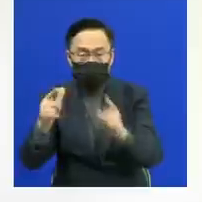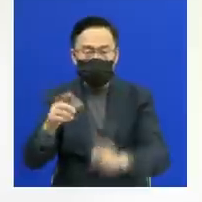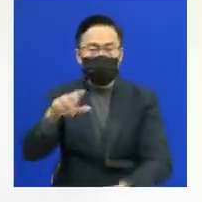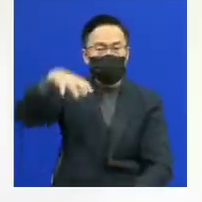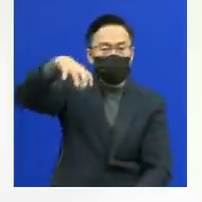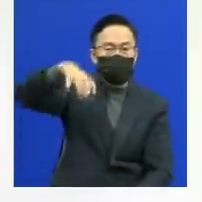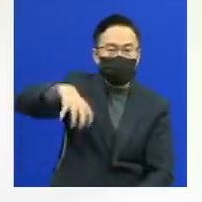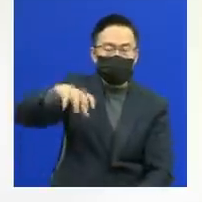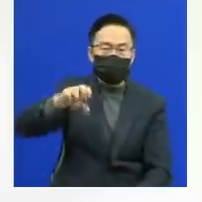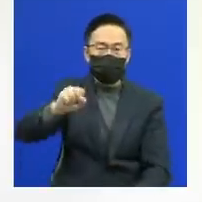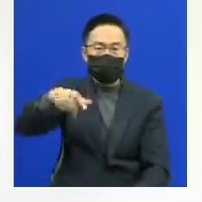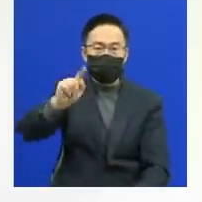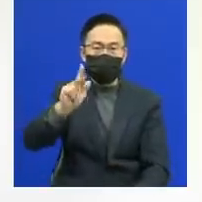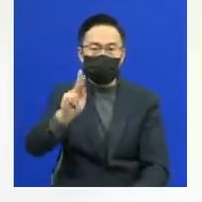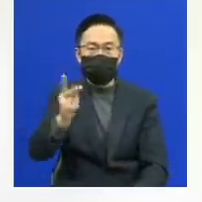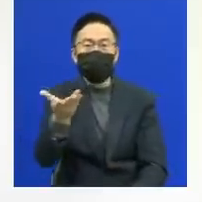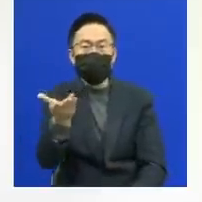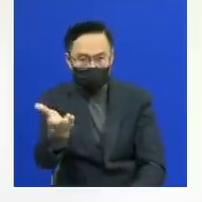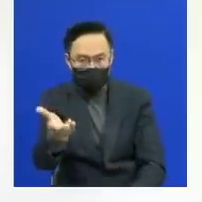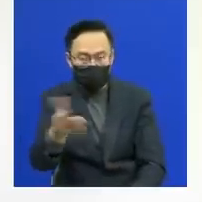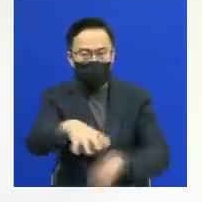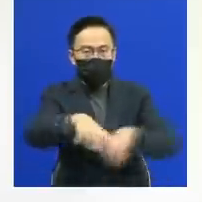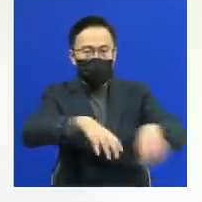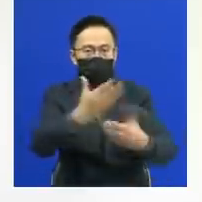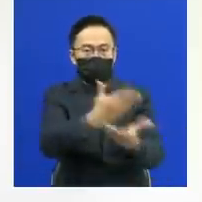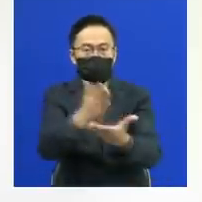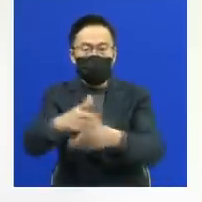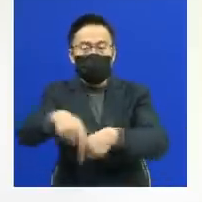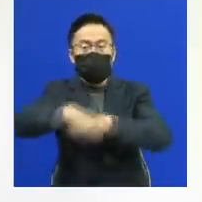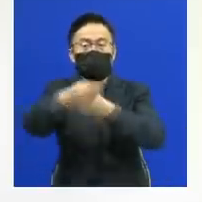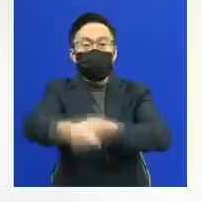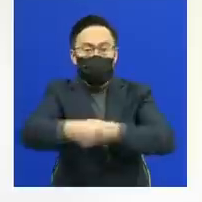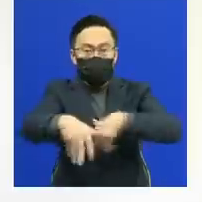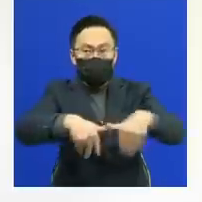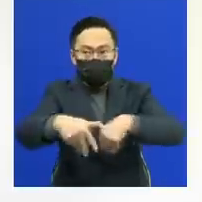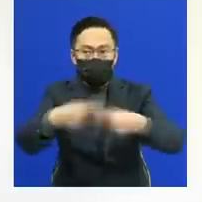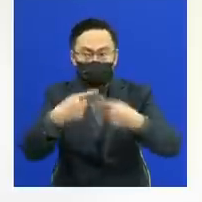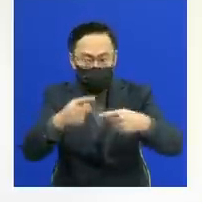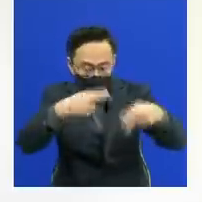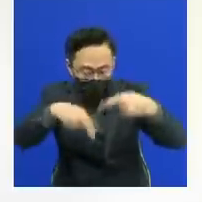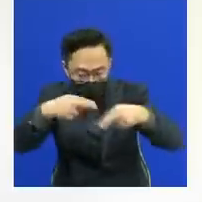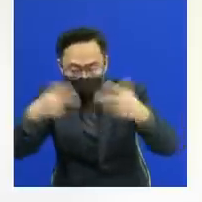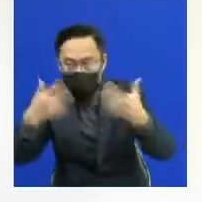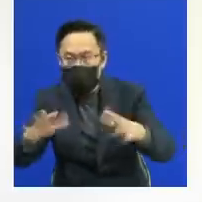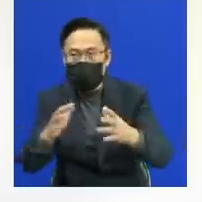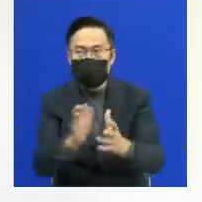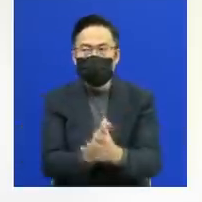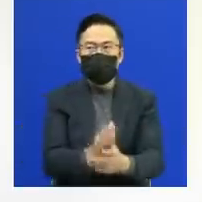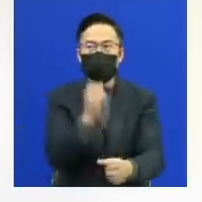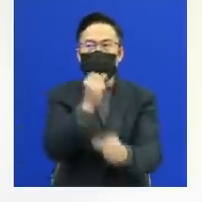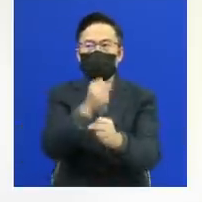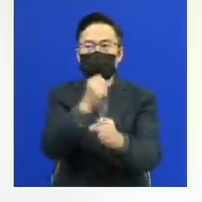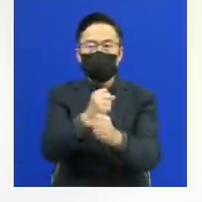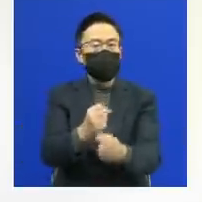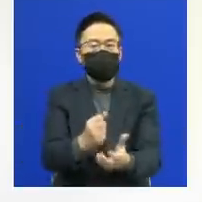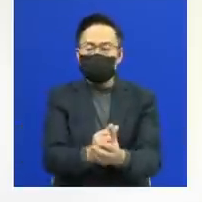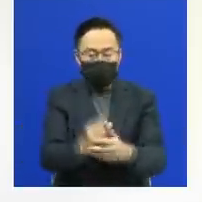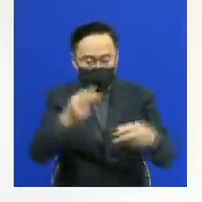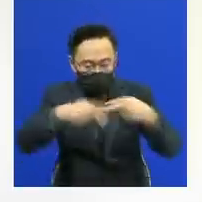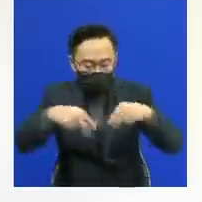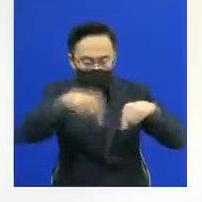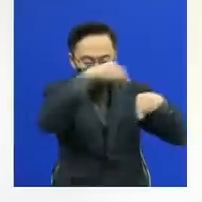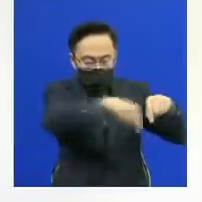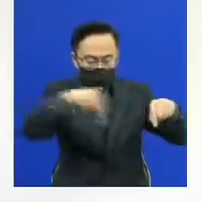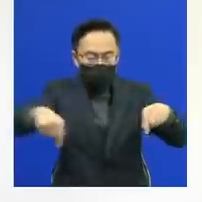ส่วนไหนเป็นป่ากันคืนกลับไปสรุปก็คือไอ้ที่บอกว่าจุดเหล่านี้คืออยู่ในจุดที่กันคืนกลับมาเป็นป่าพูด